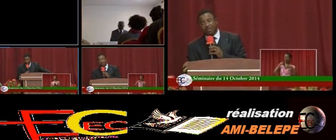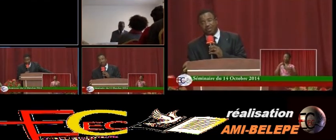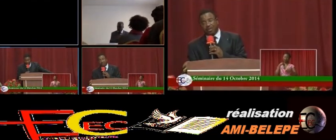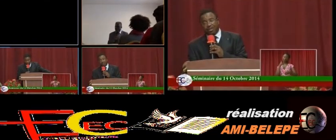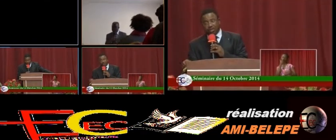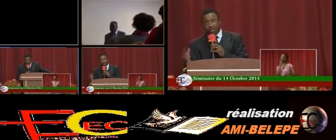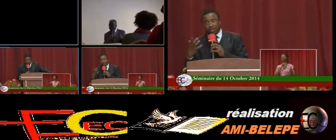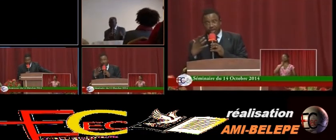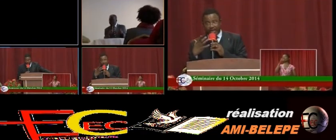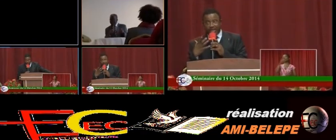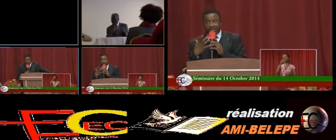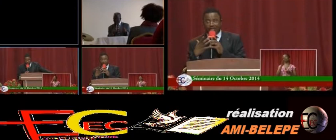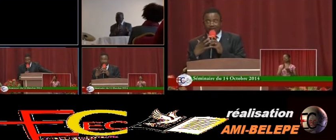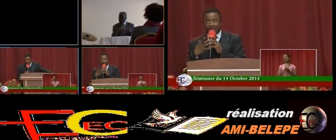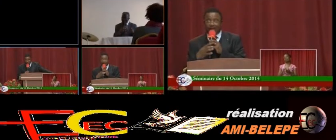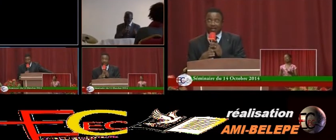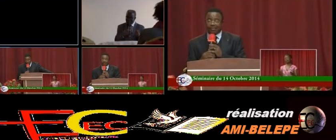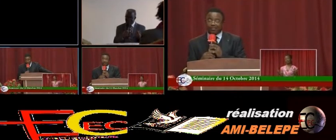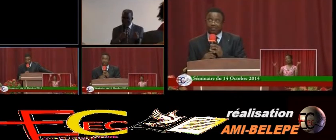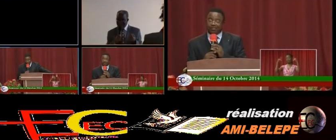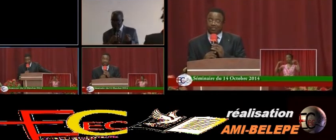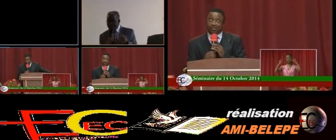là. Le jour que Christ viendra.